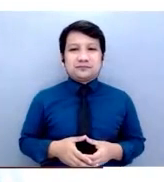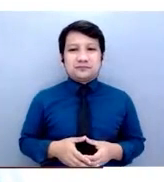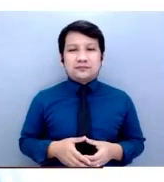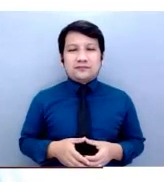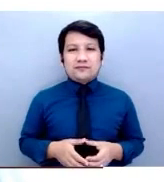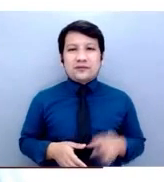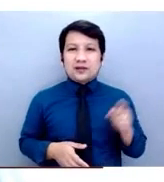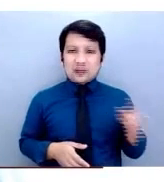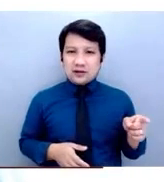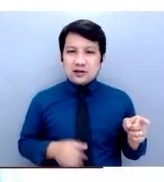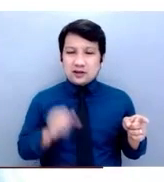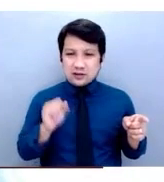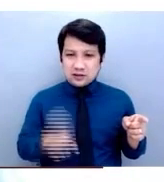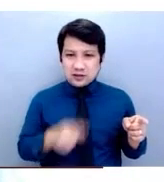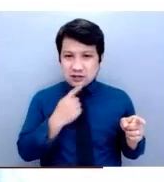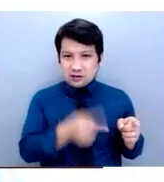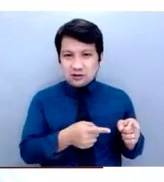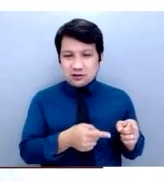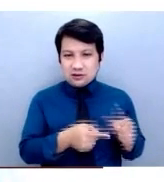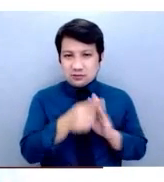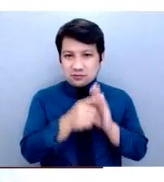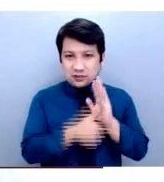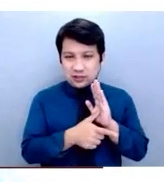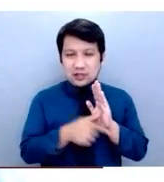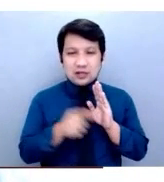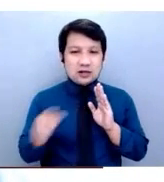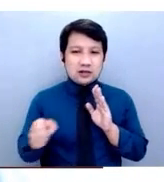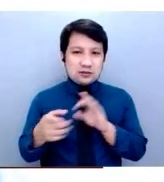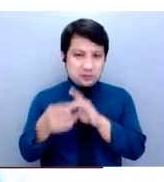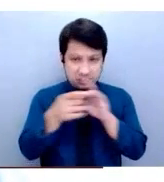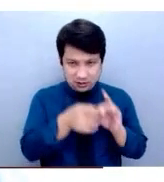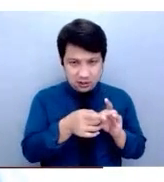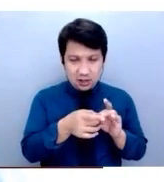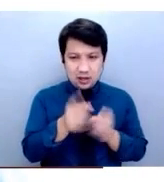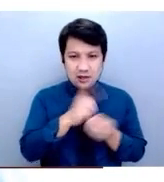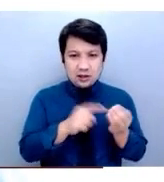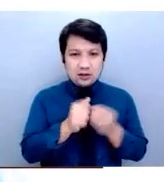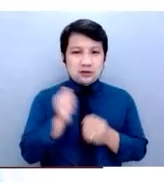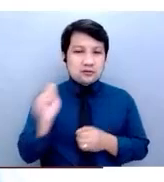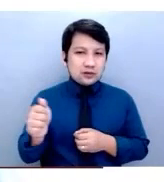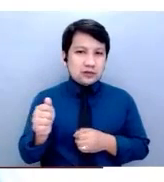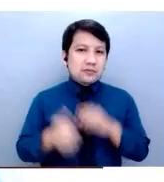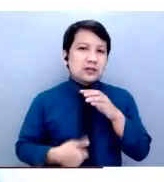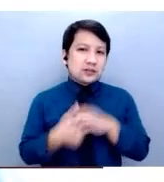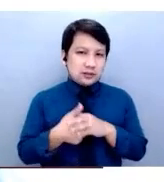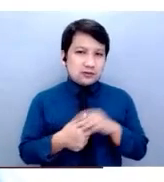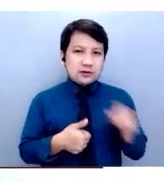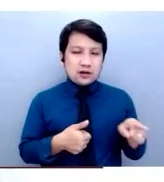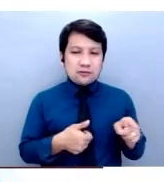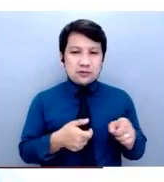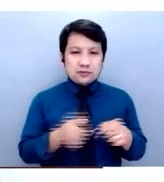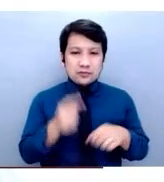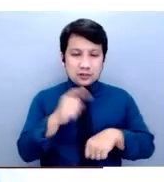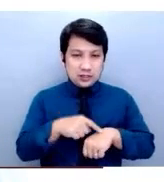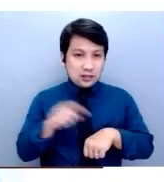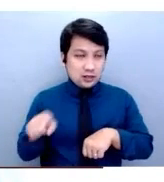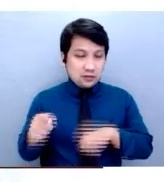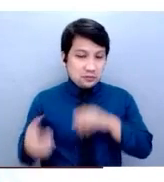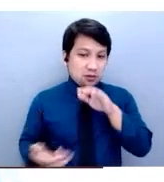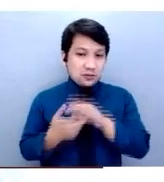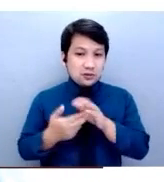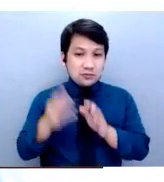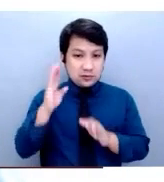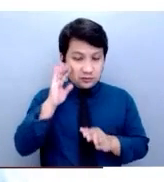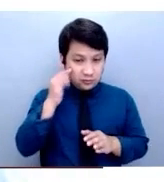kaya nga magiging isang legal issue to pag hindi yan lumabas within the time na commissioner pa si Commissioner Guanzon.